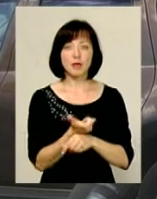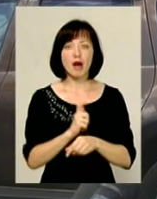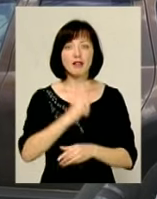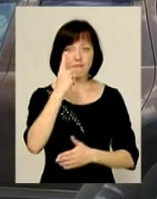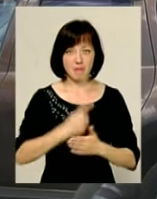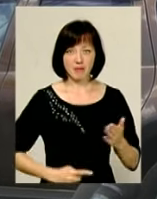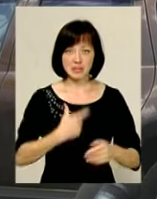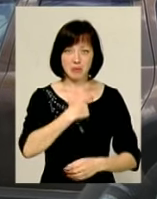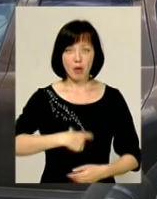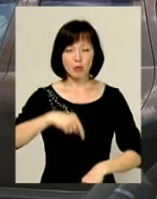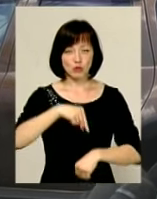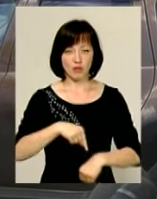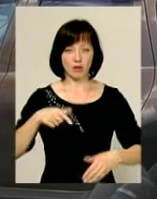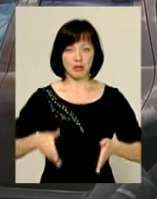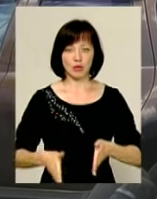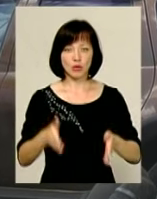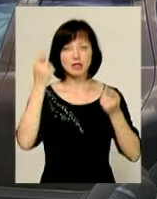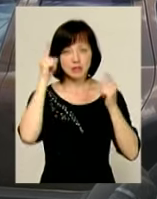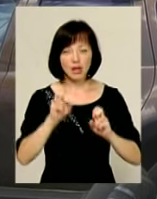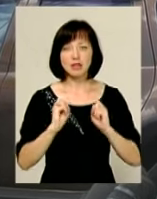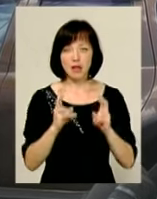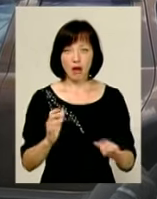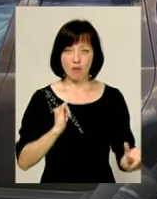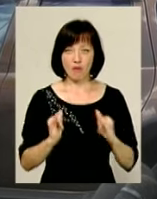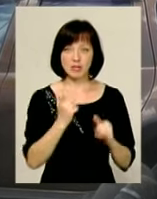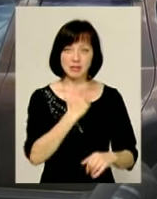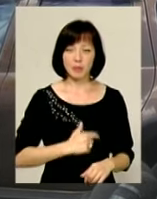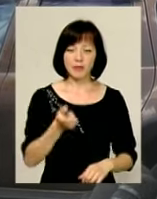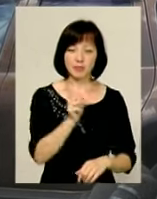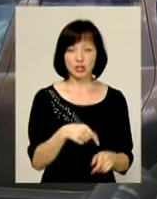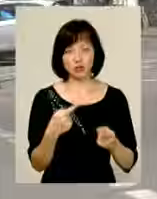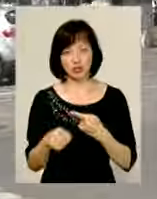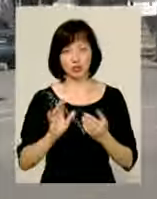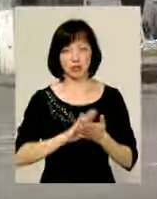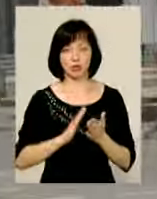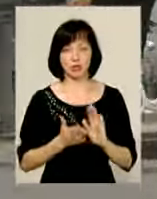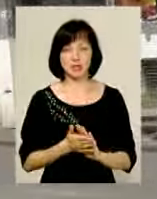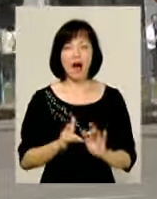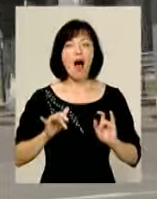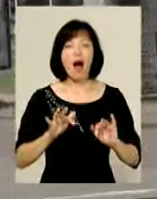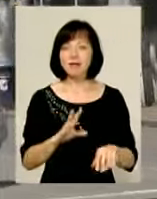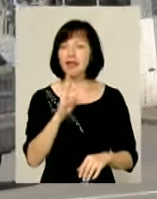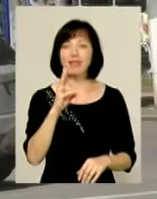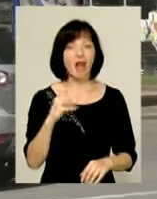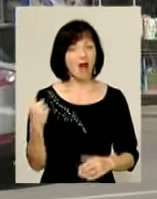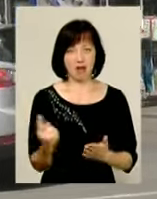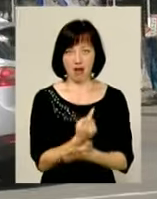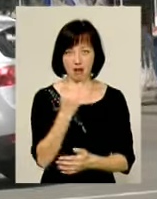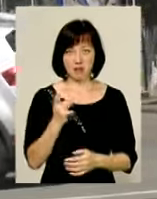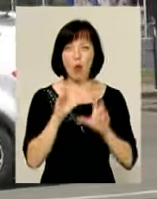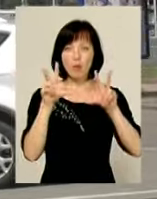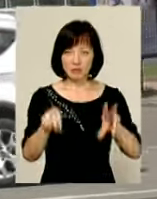впевненіше відчувати себе на дорогах і знати, як поводити себе в тій чи іначій ситуації. Акція неодноразова, обіцяють